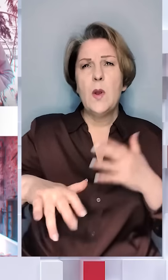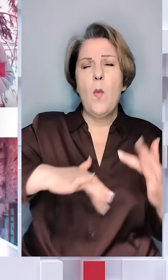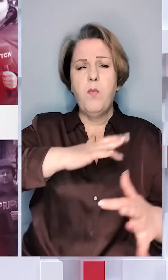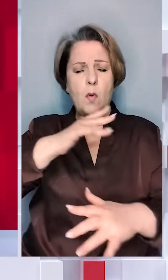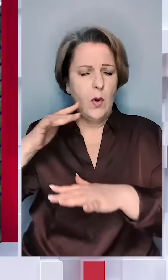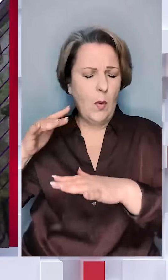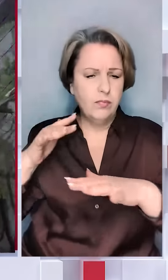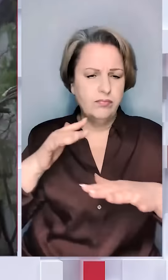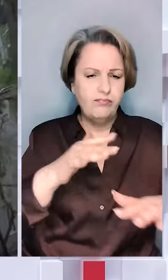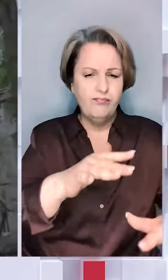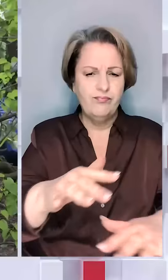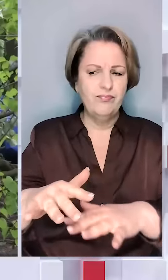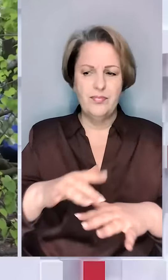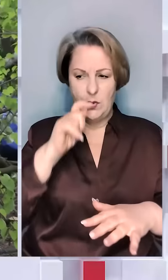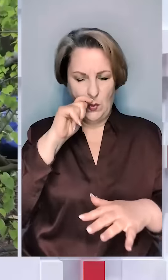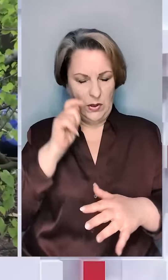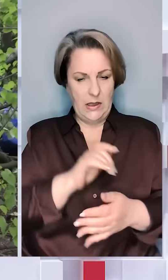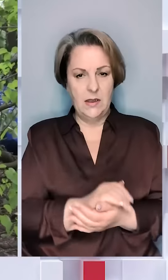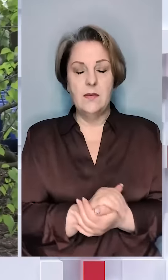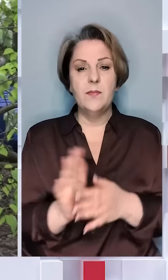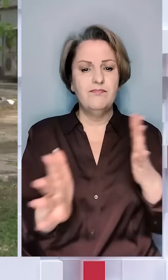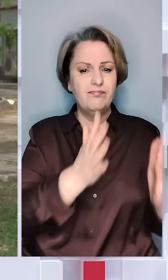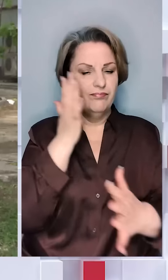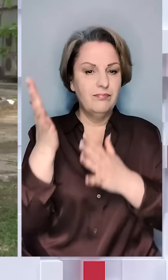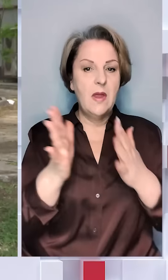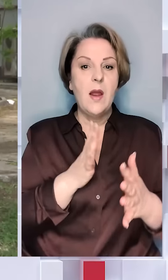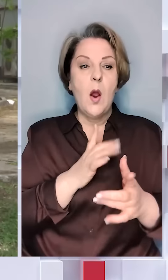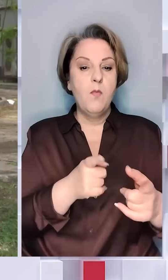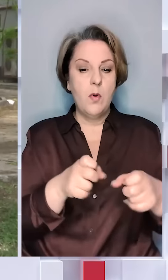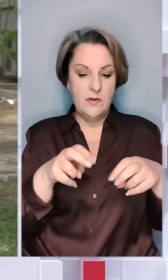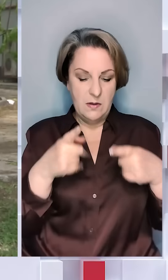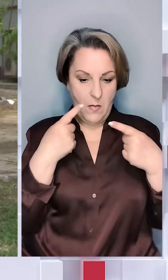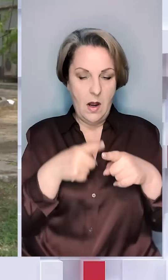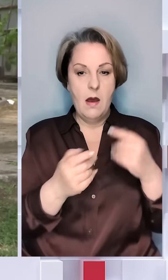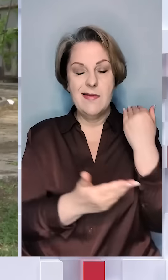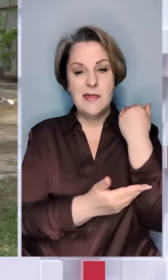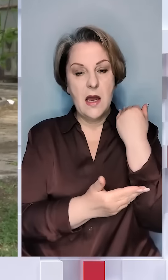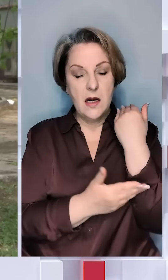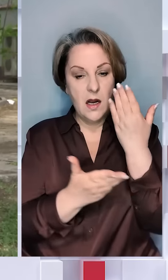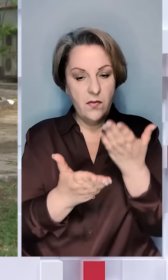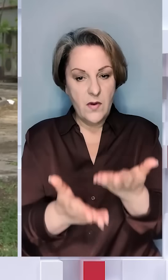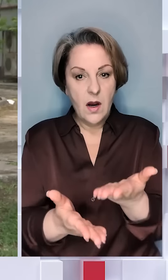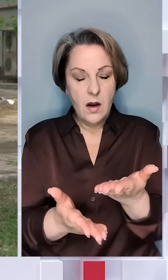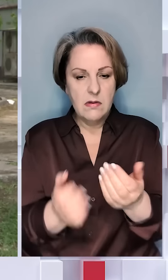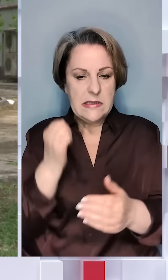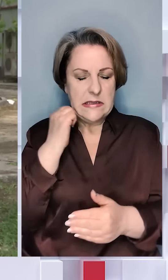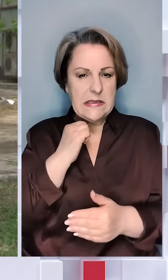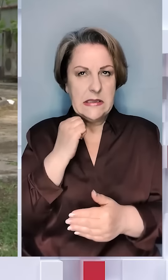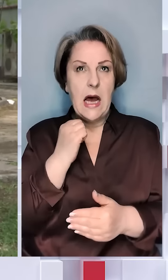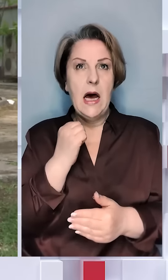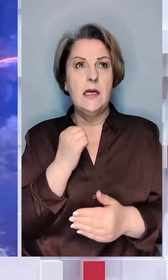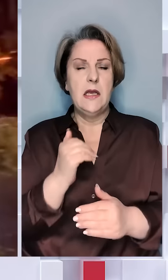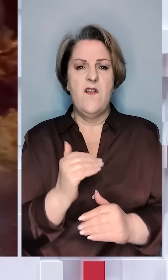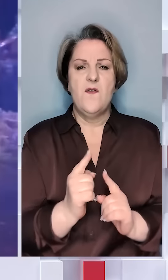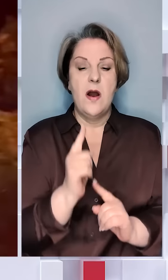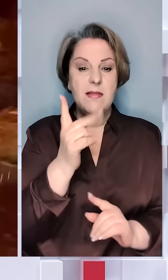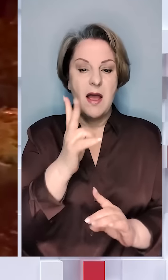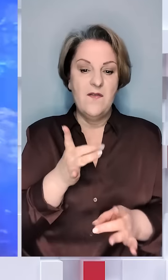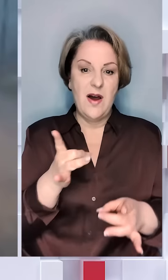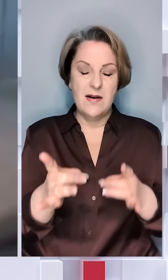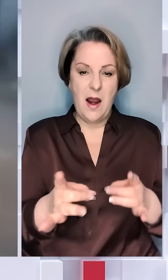Буревій пронісся Україною. Було залучено спецтехніку, адже дерева старі і великі. В